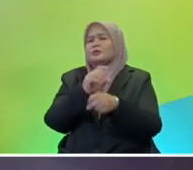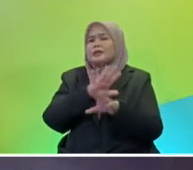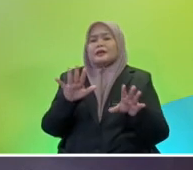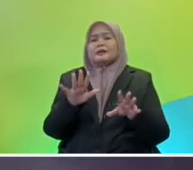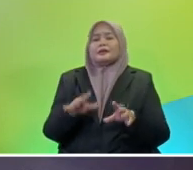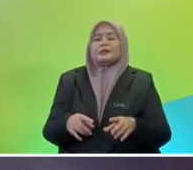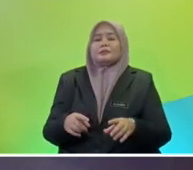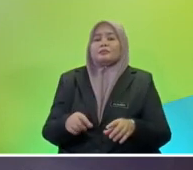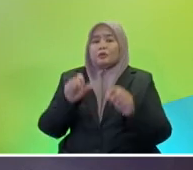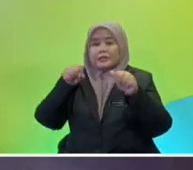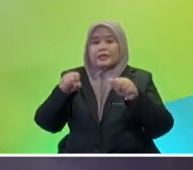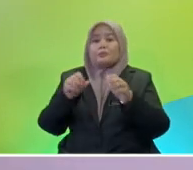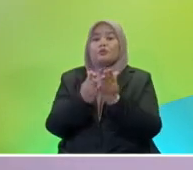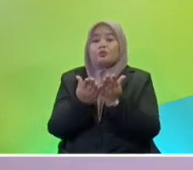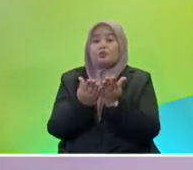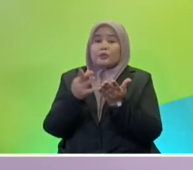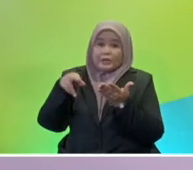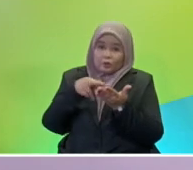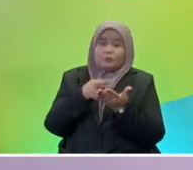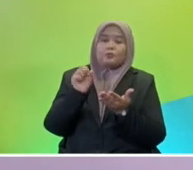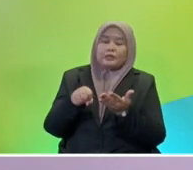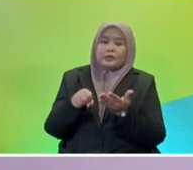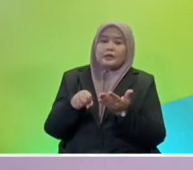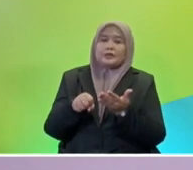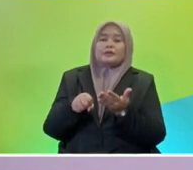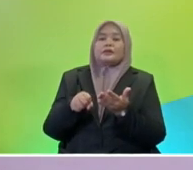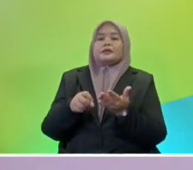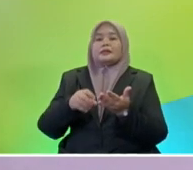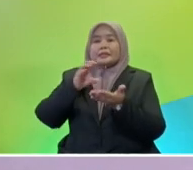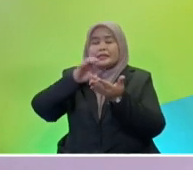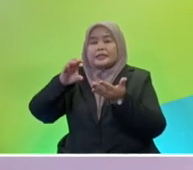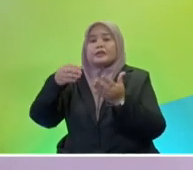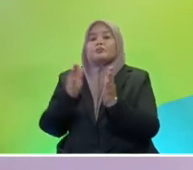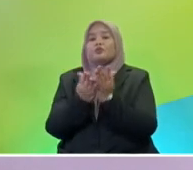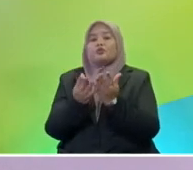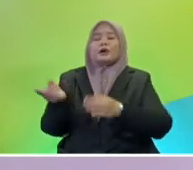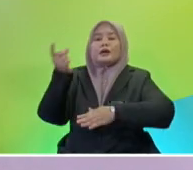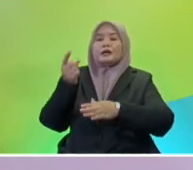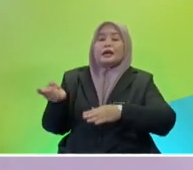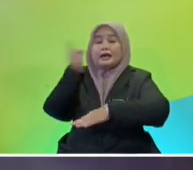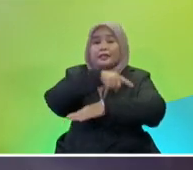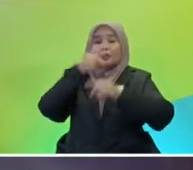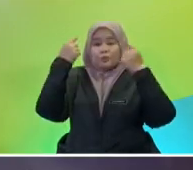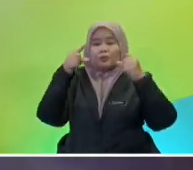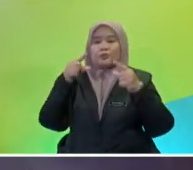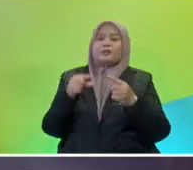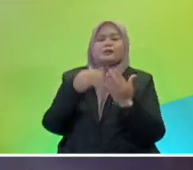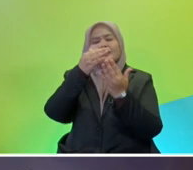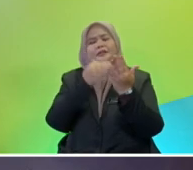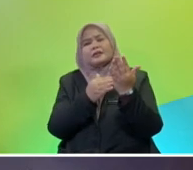bentuk kita dalam buku record mengajar kita catat pada buku pencatatan harian guru kita catat pada